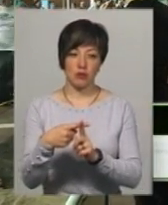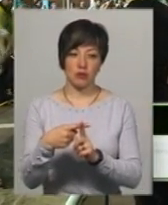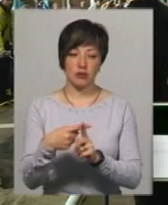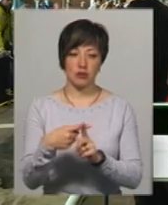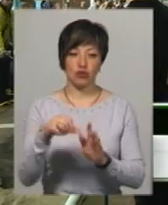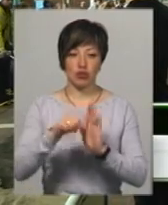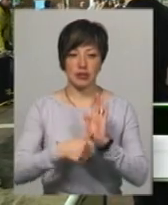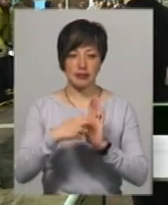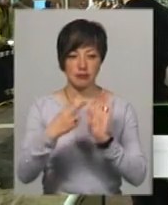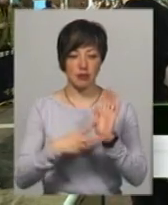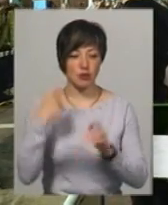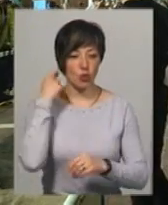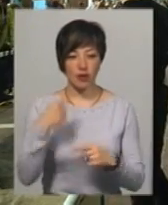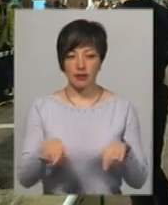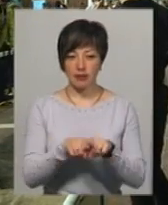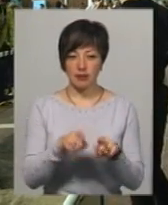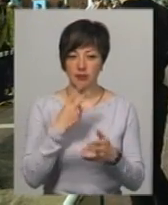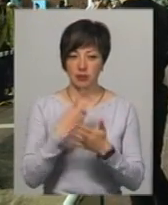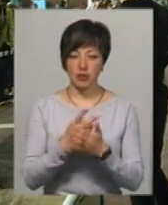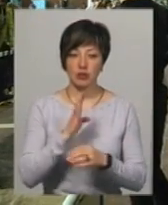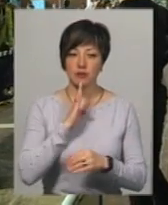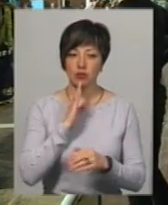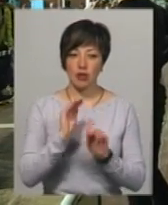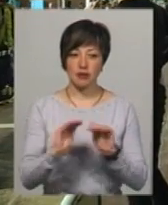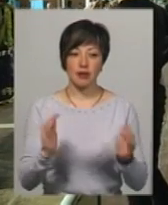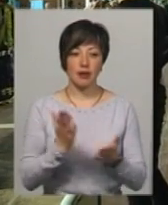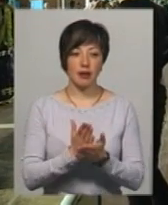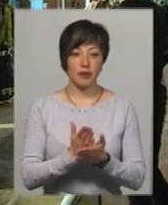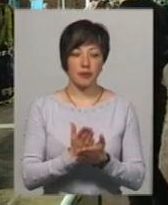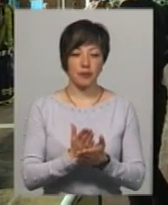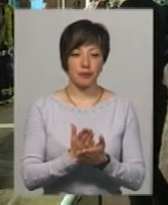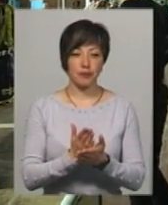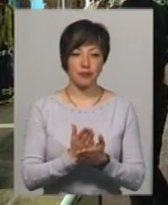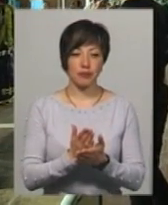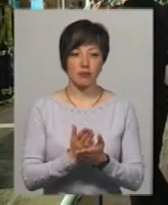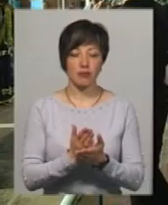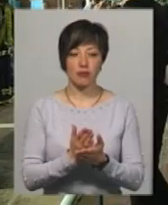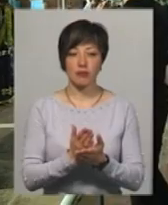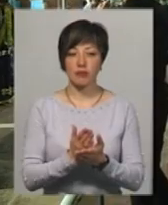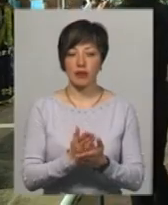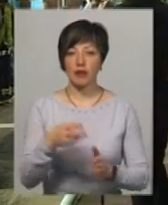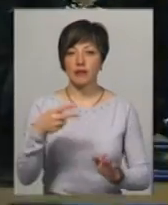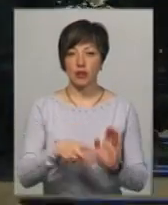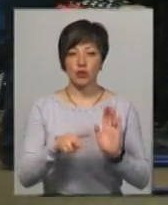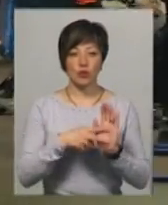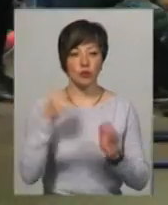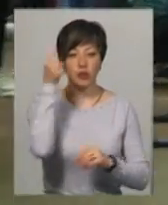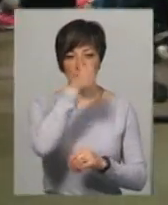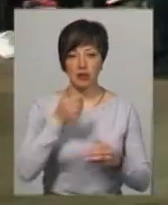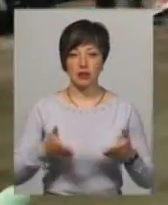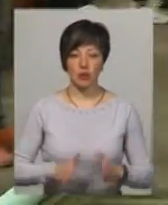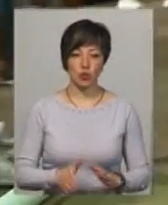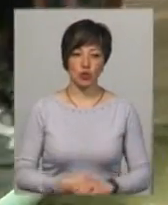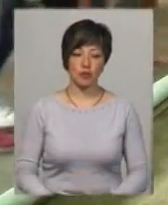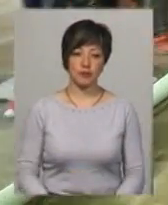бути 16-17 років. І таки бачу, дівчатка є десь 2007 рік народження. Андрій Гуменний,